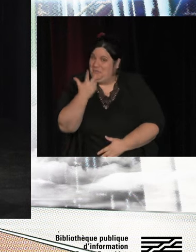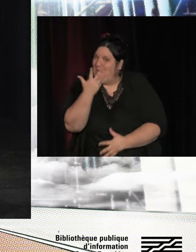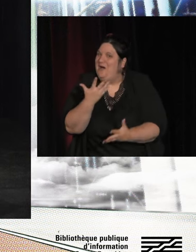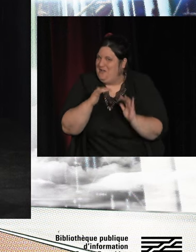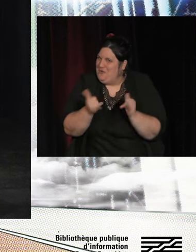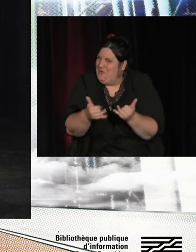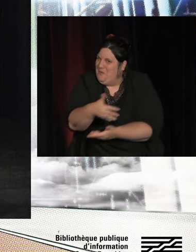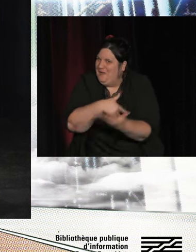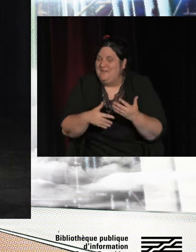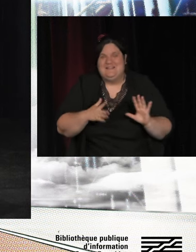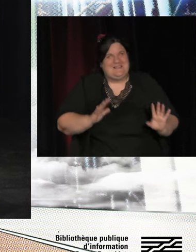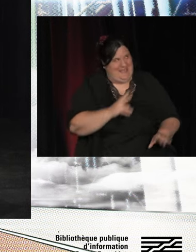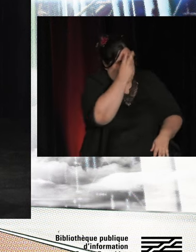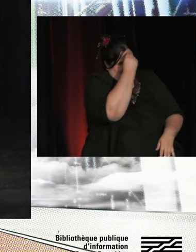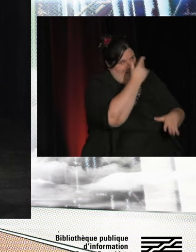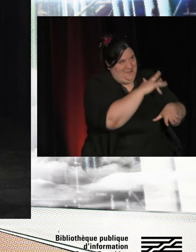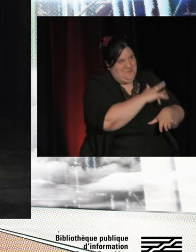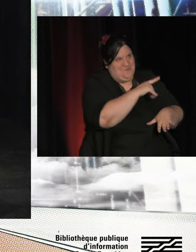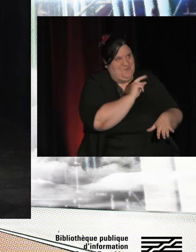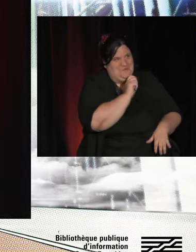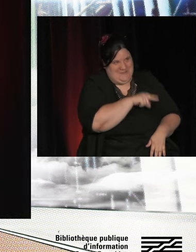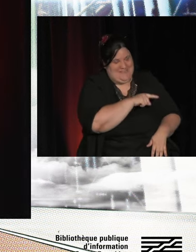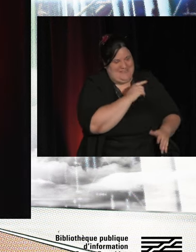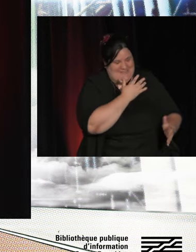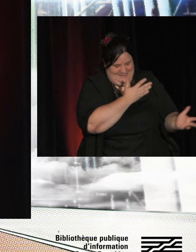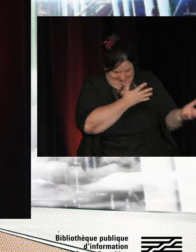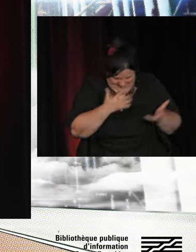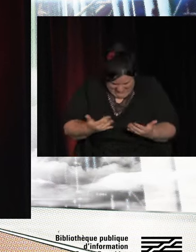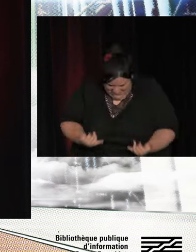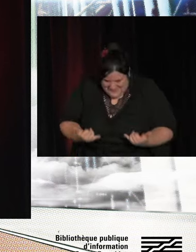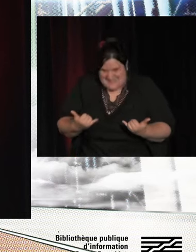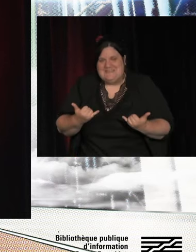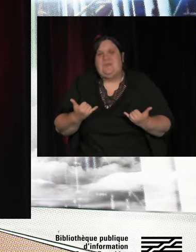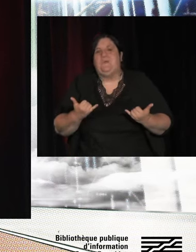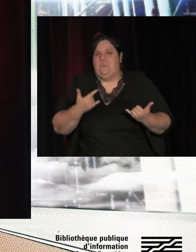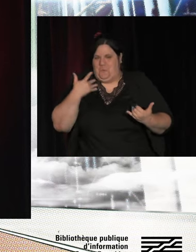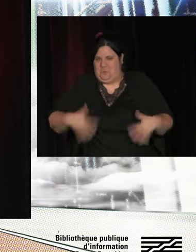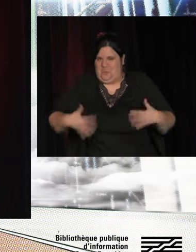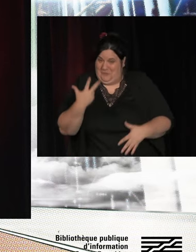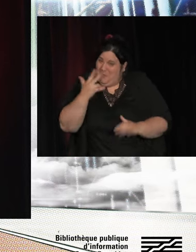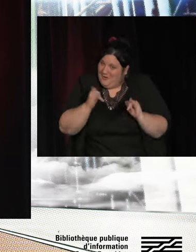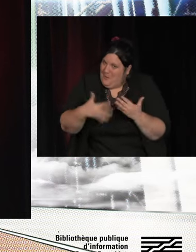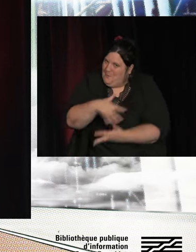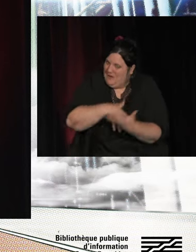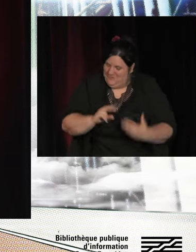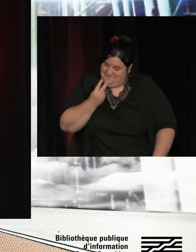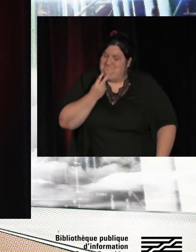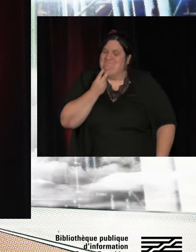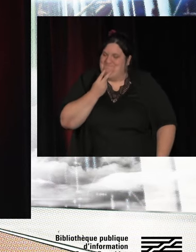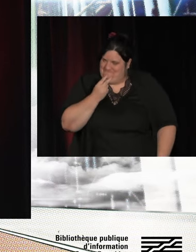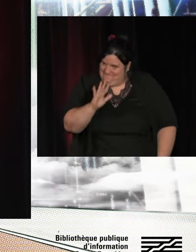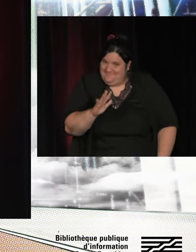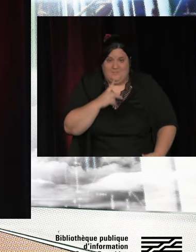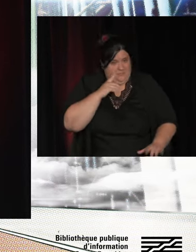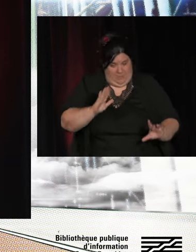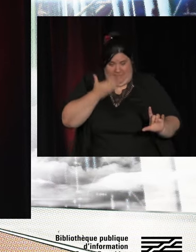Déjà, je vois comment ça s'est passé avec Tintin, donc vraiment, je m'interroge qui m'a envoyé. On va jouer à 3 jeux qui vont passer de